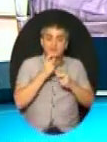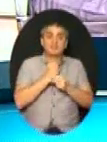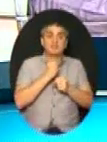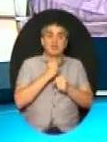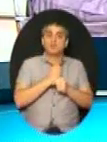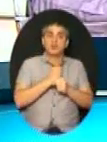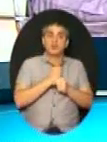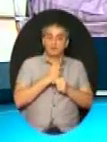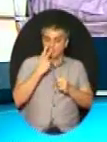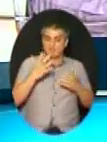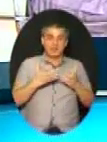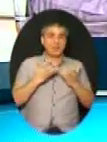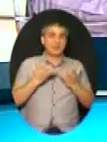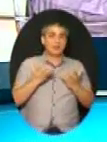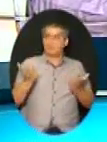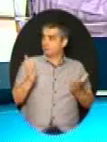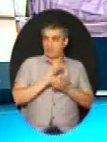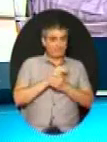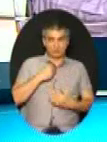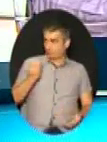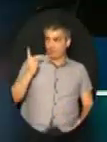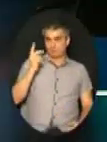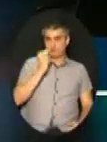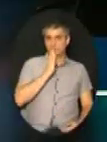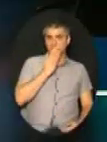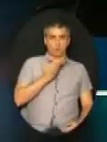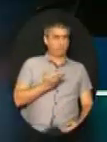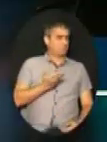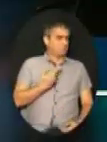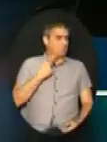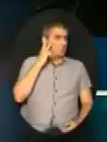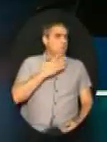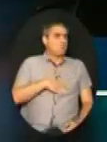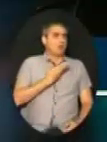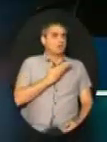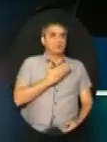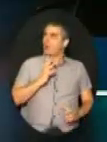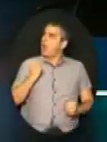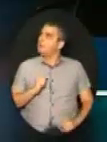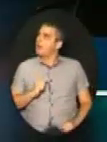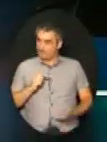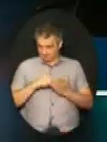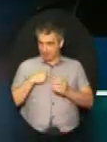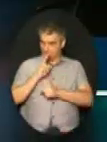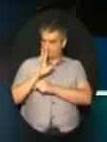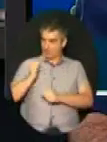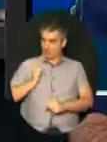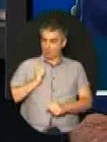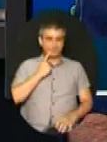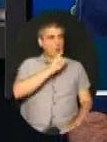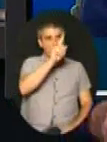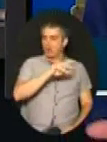העבודה חברתי, אתם קצת צבועים. אני לא מבין מה אתם רוצים. למה? כי אנחנו מגינים על חיילי